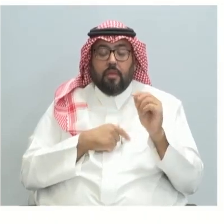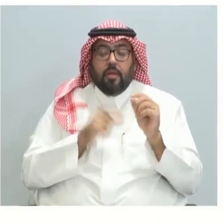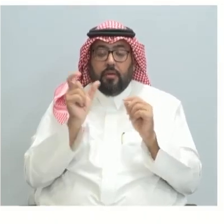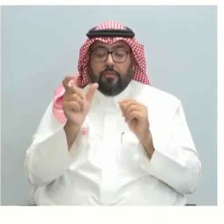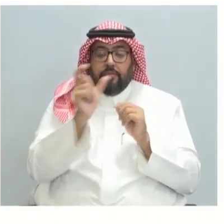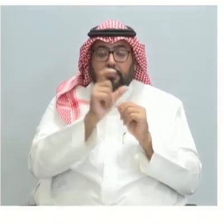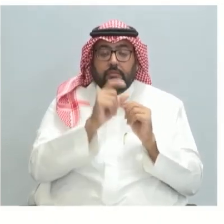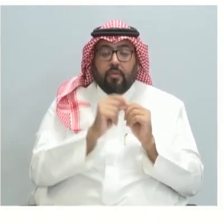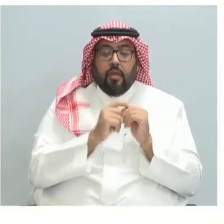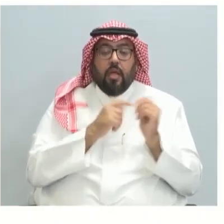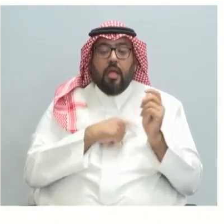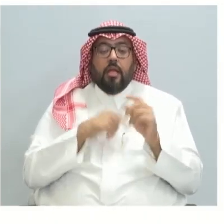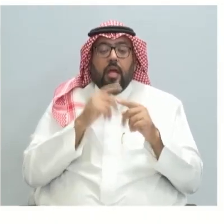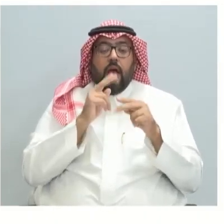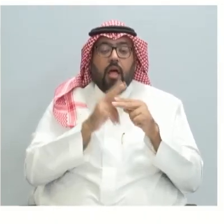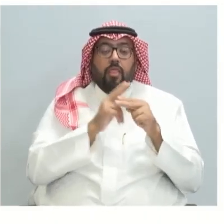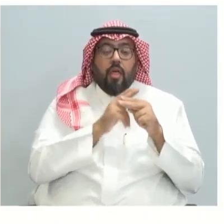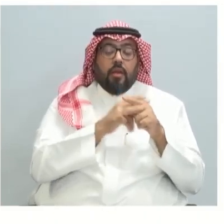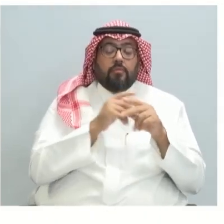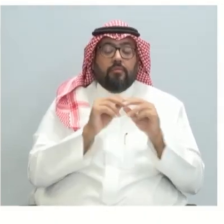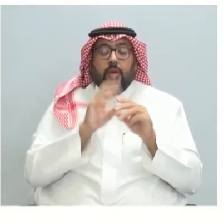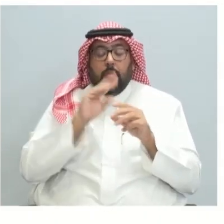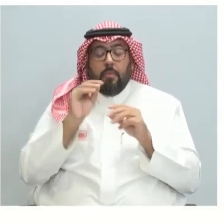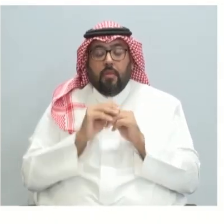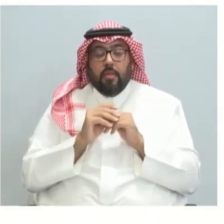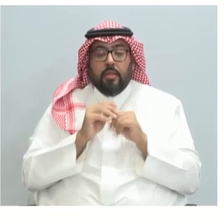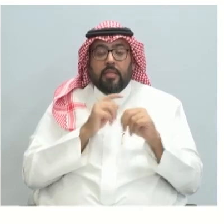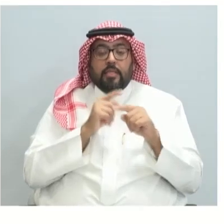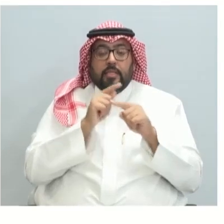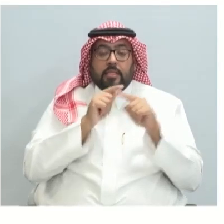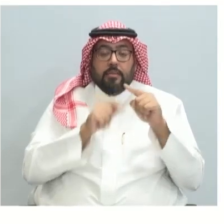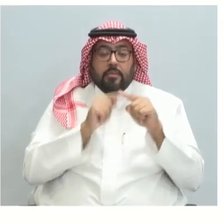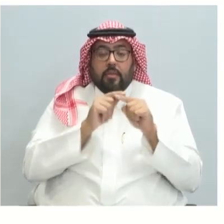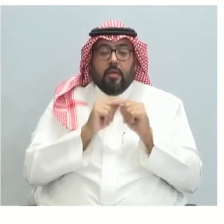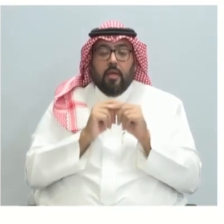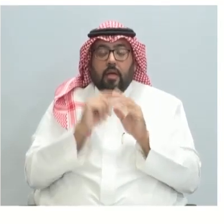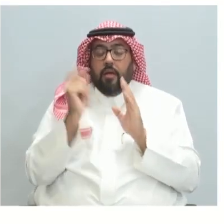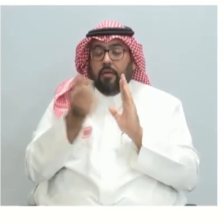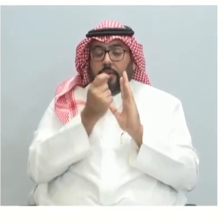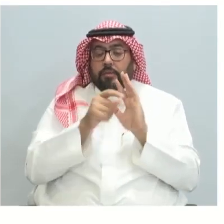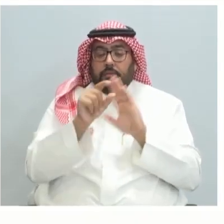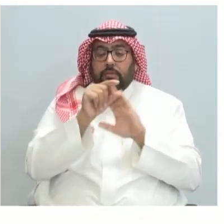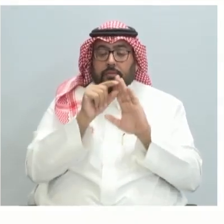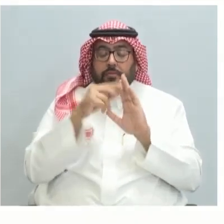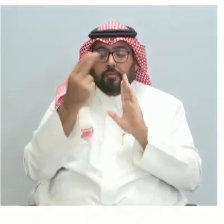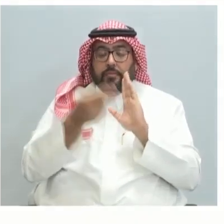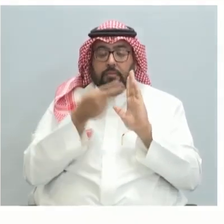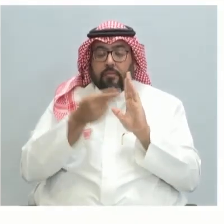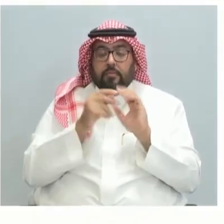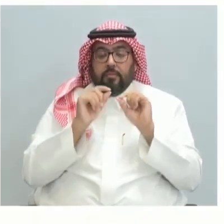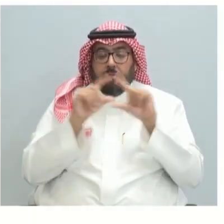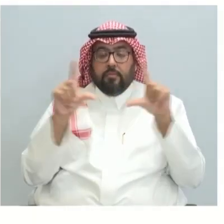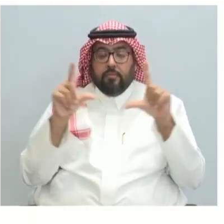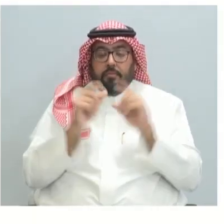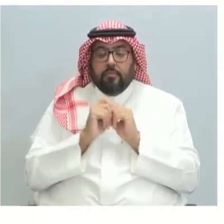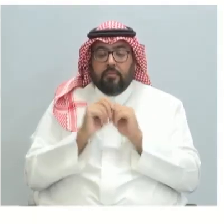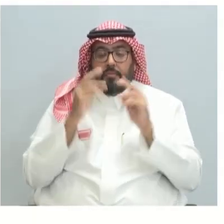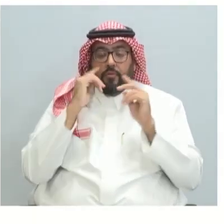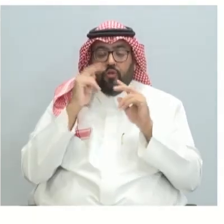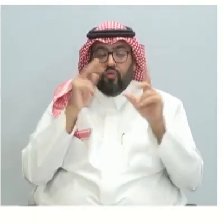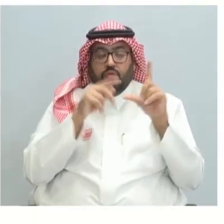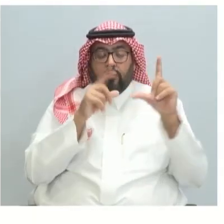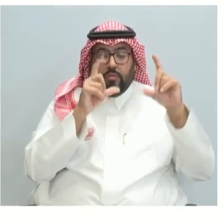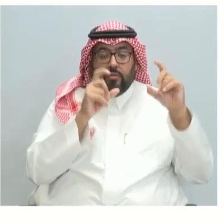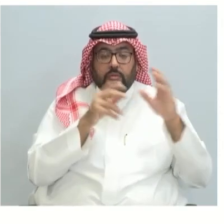قطاع من الرسم بنوع الخضار الذي يمثله ونسبته المئويه ثم نكتب عنوانا للرسم كما هو واضح امامنا